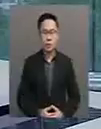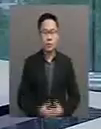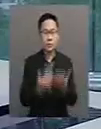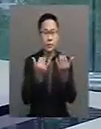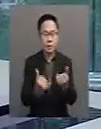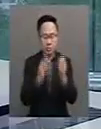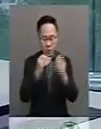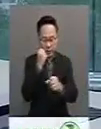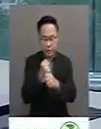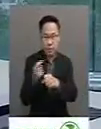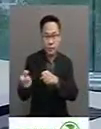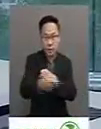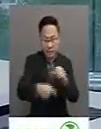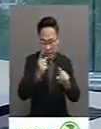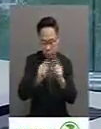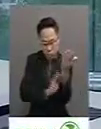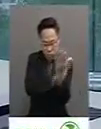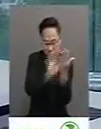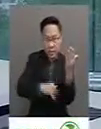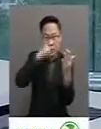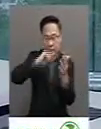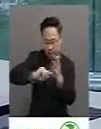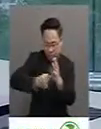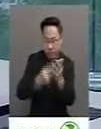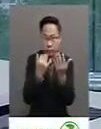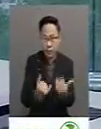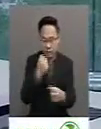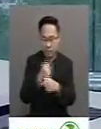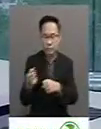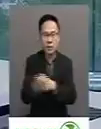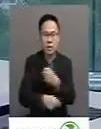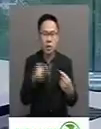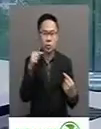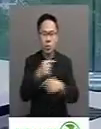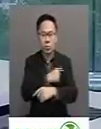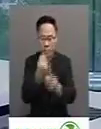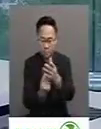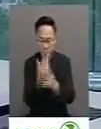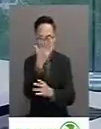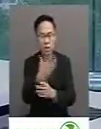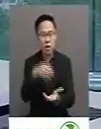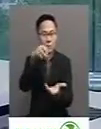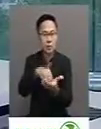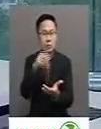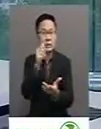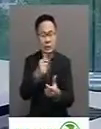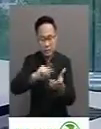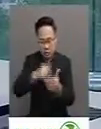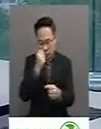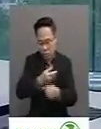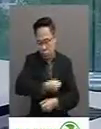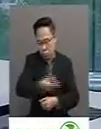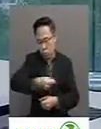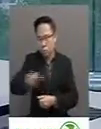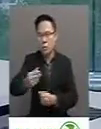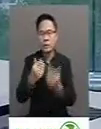นี่เองนะครับชาวนาในหลายพื้นที่นะครับก็ถือฤกษ์ดีในวันพฤชมงคลนะครับเริ่มต้นการเพาะปลูกนะครับแล้วก็มีการปรับเปลี่ยนวิธี